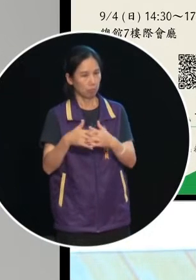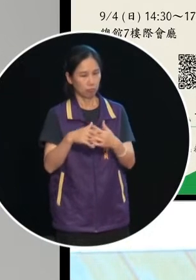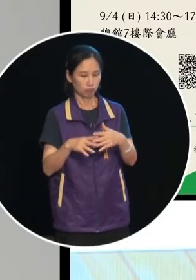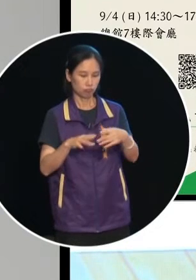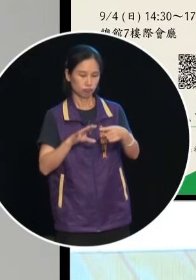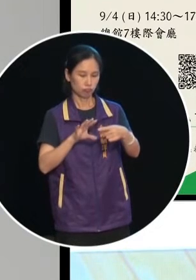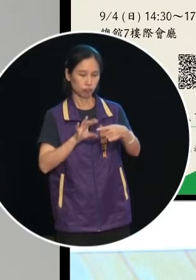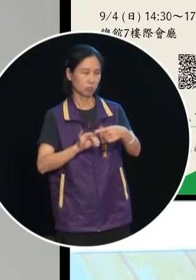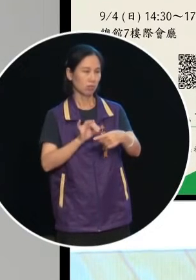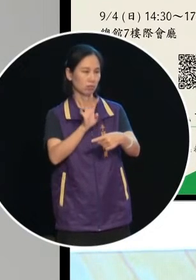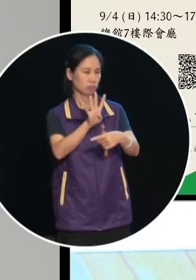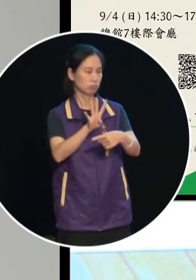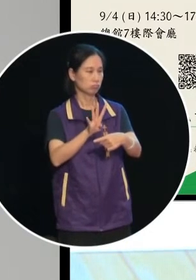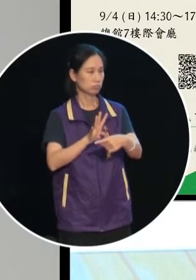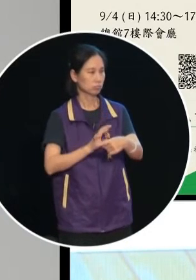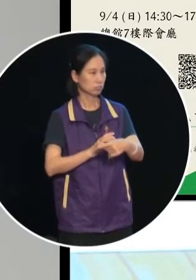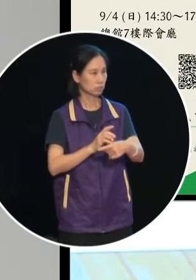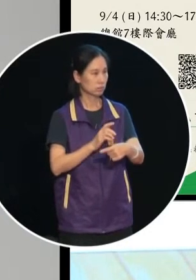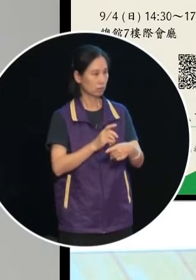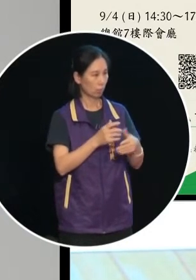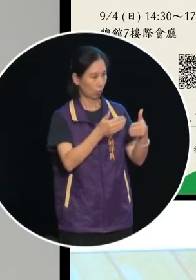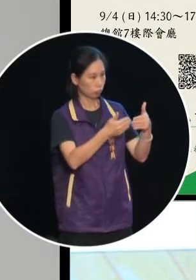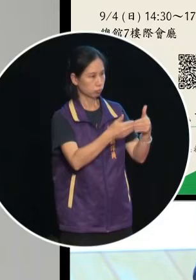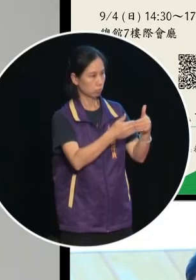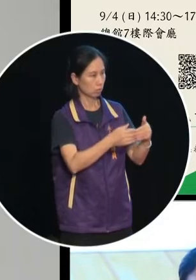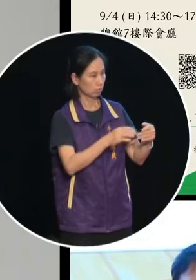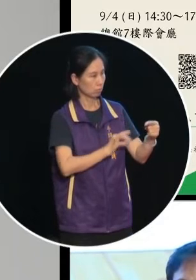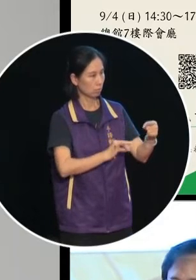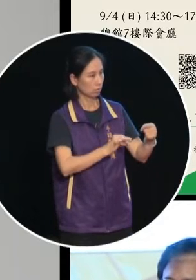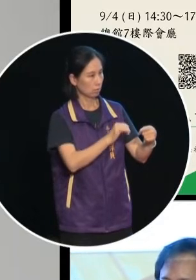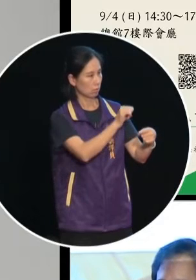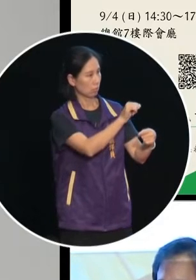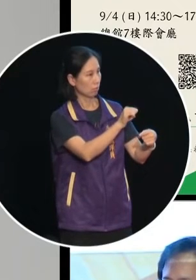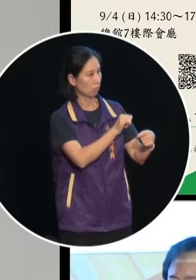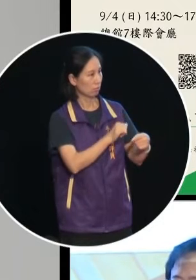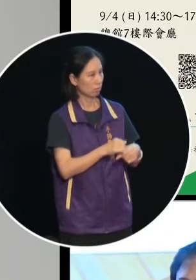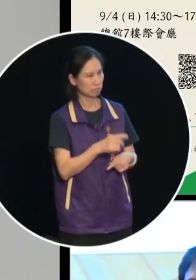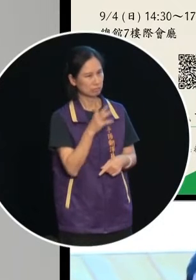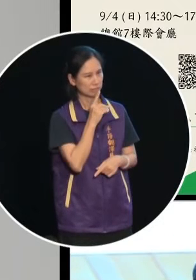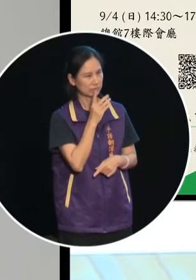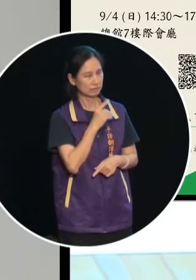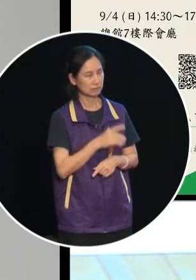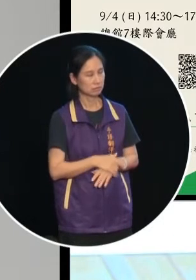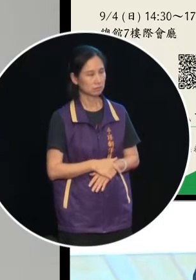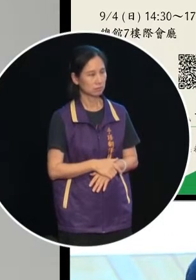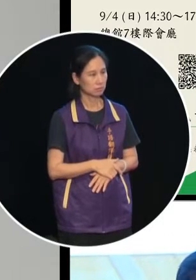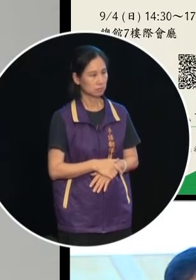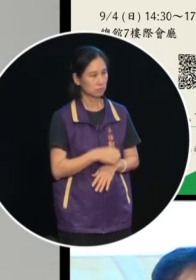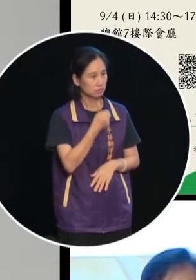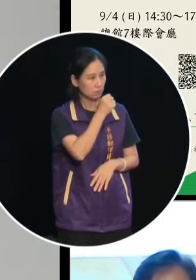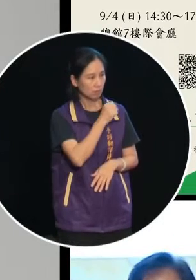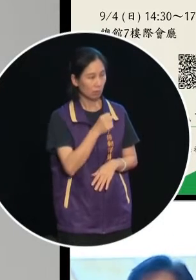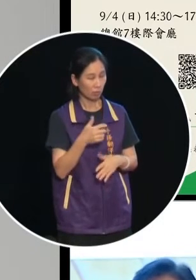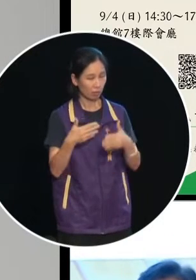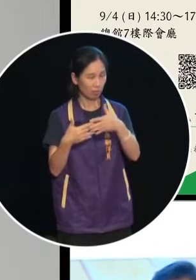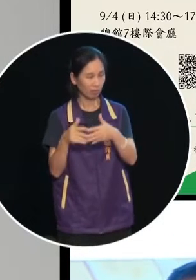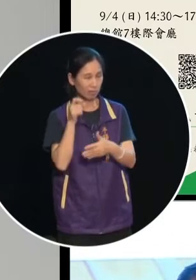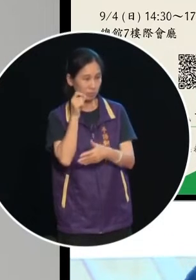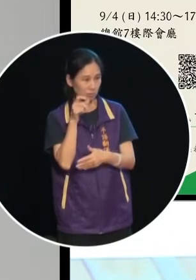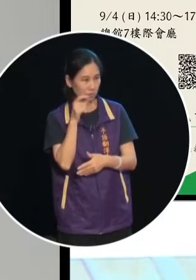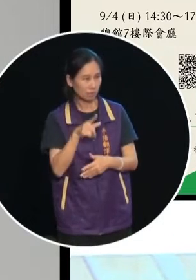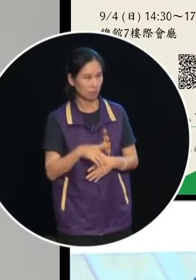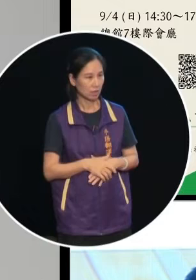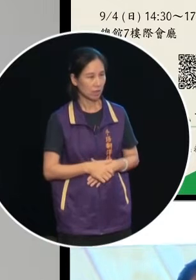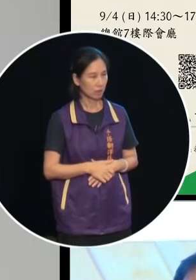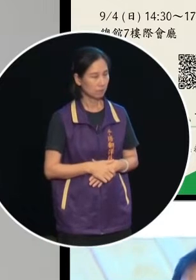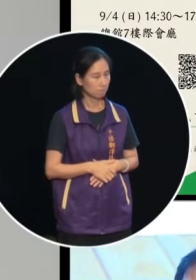4%，喜欢中国的5%，这个有一点奇怪呢。台湾人那么不喜欢美国吗？